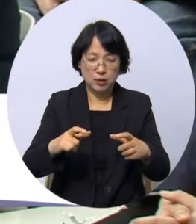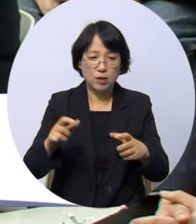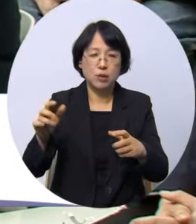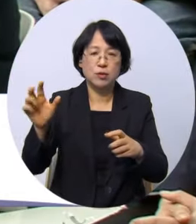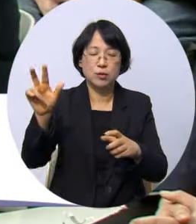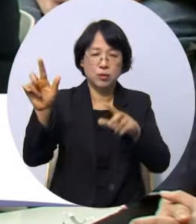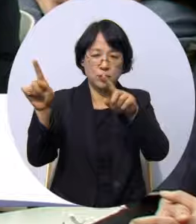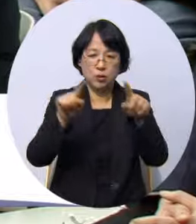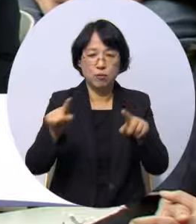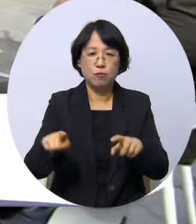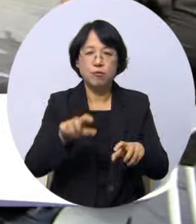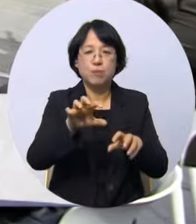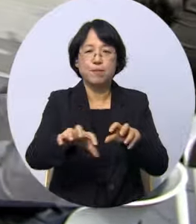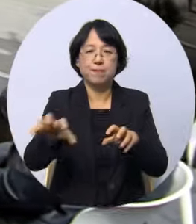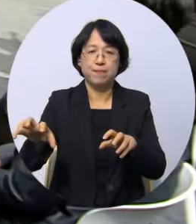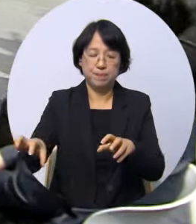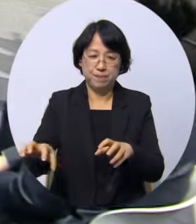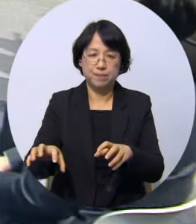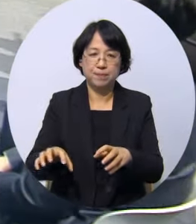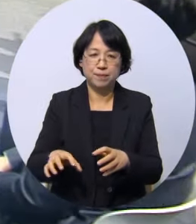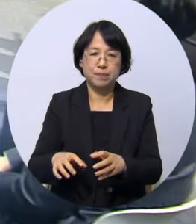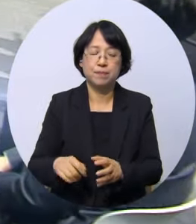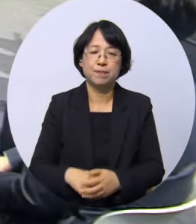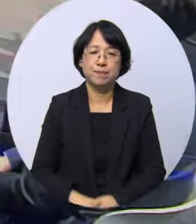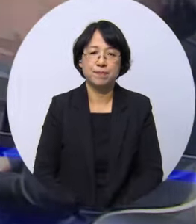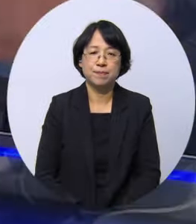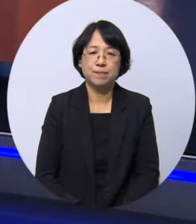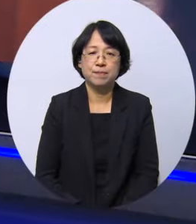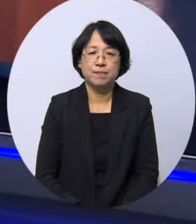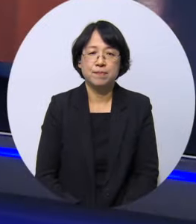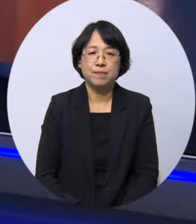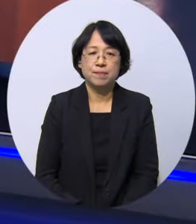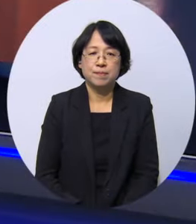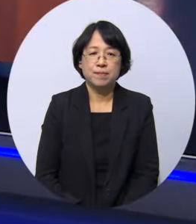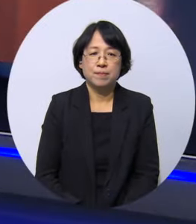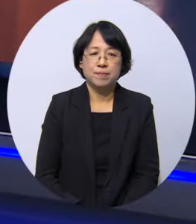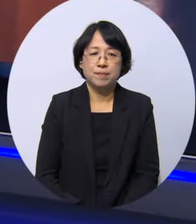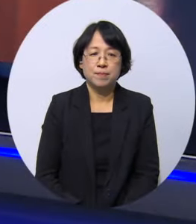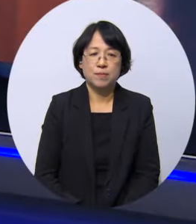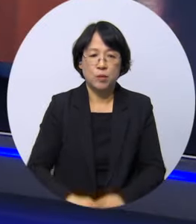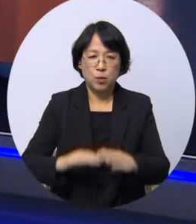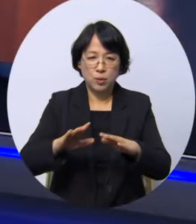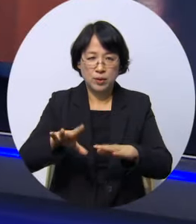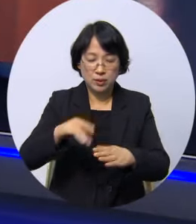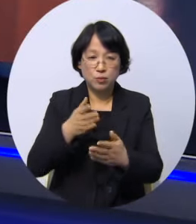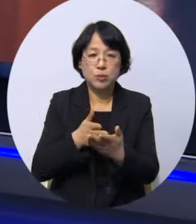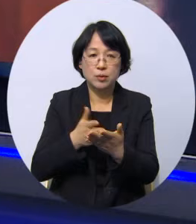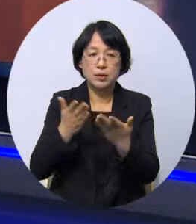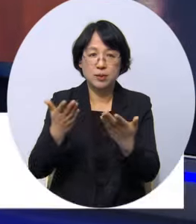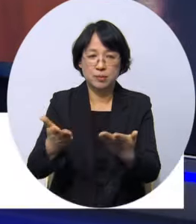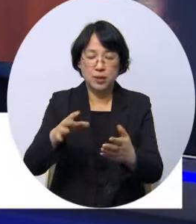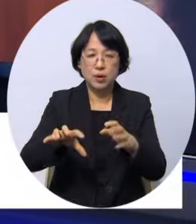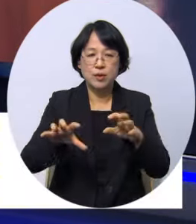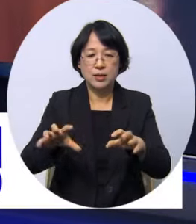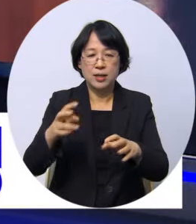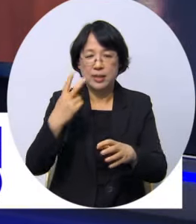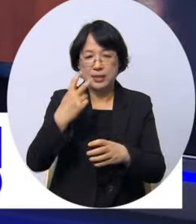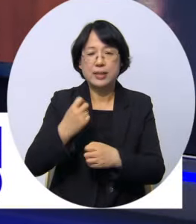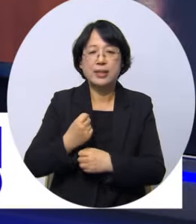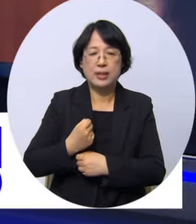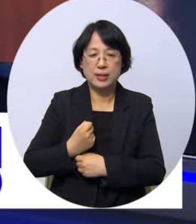수건 사업들도 속도를 내고 있습니다 오늘 첫 소식입니다 현장을 지키는